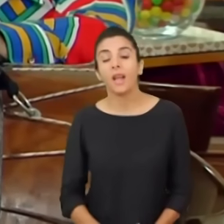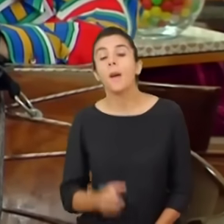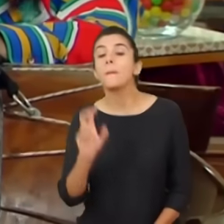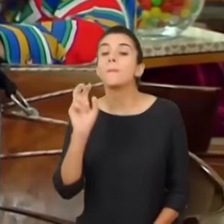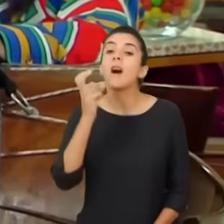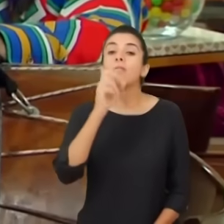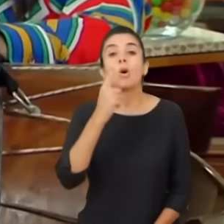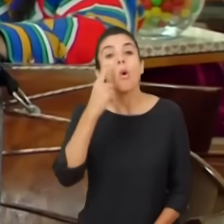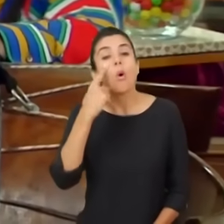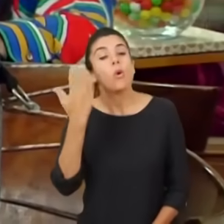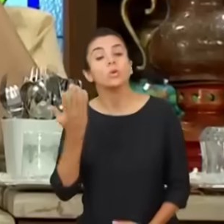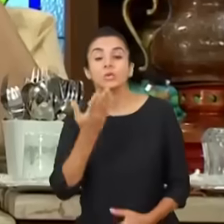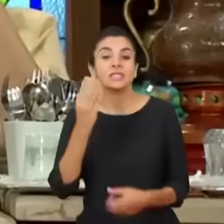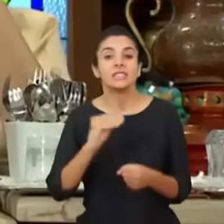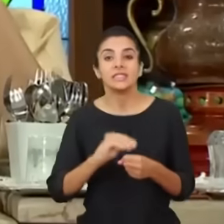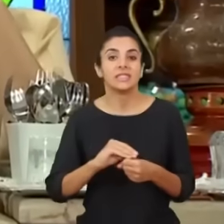maviş gözleri.